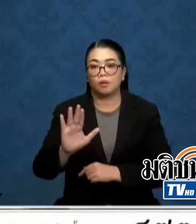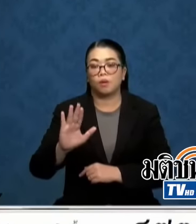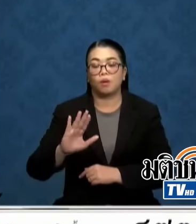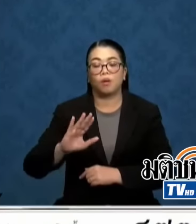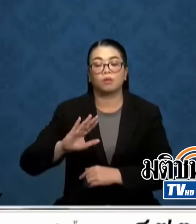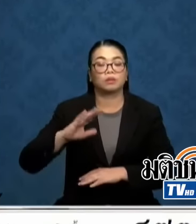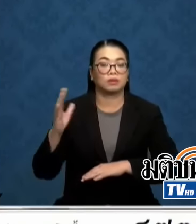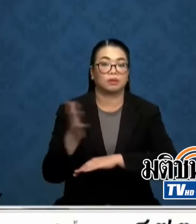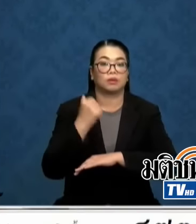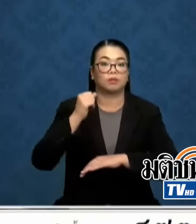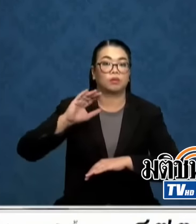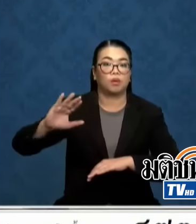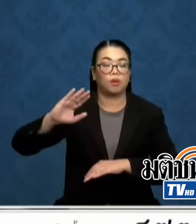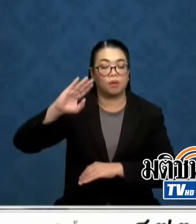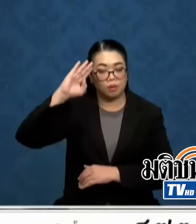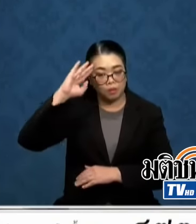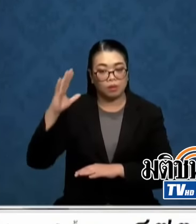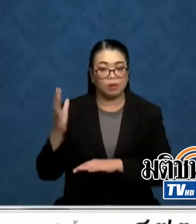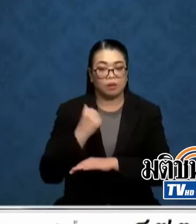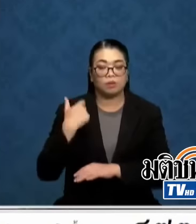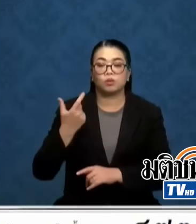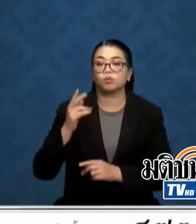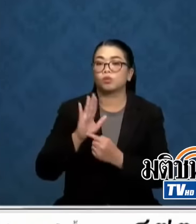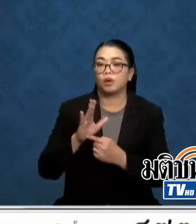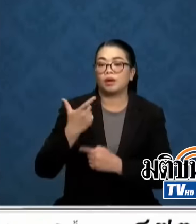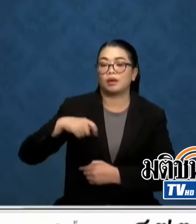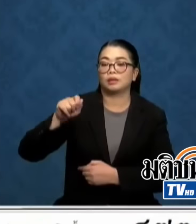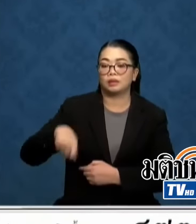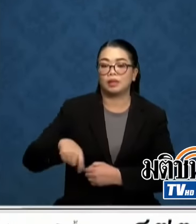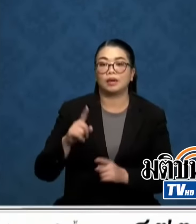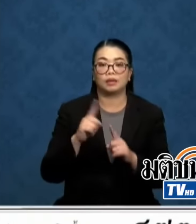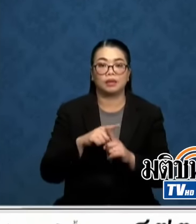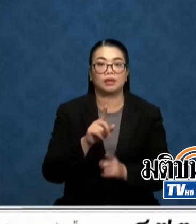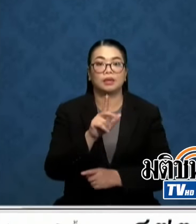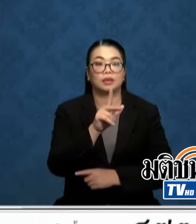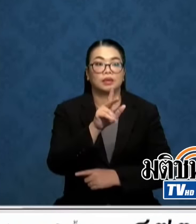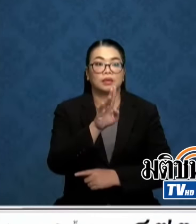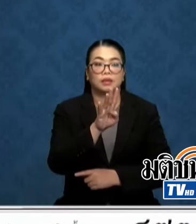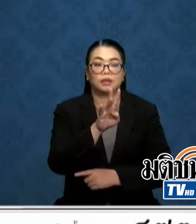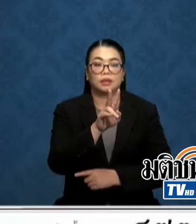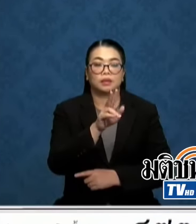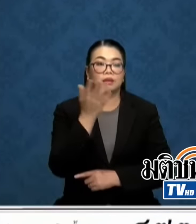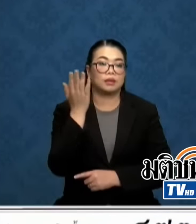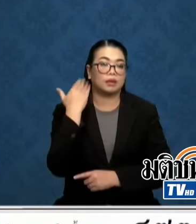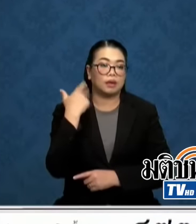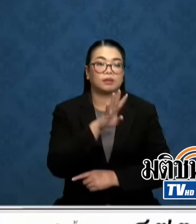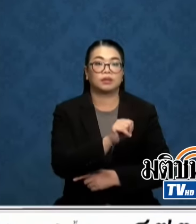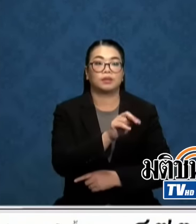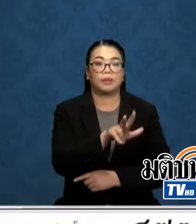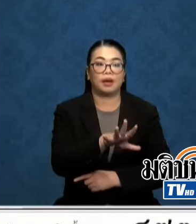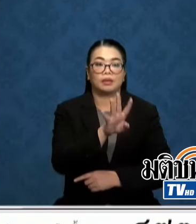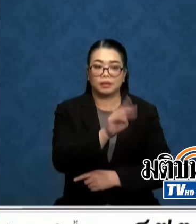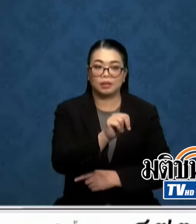รัฐประหารเสมอมาตัวอย่างเช่นคำพิพากษาศาลฎีกาที่45/29